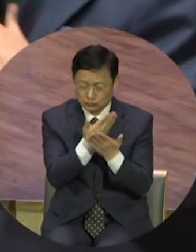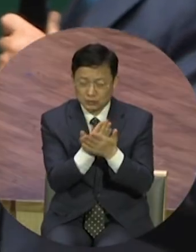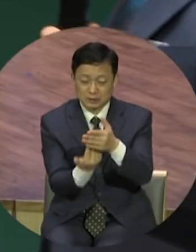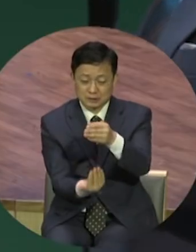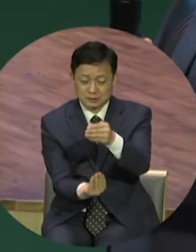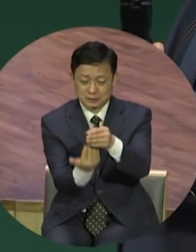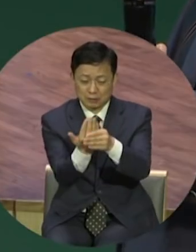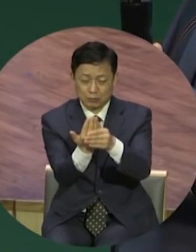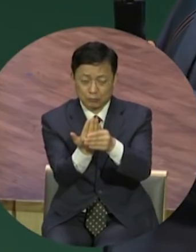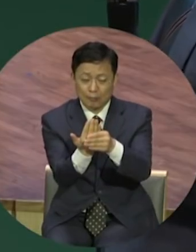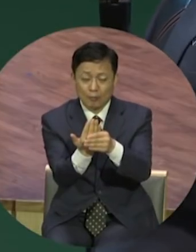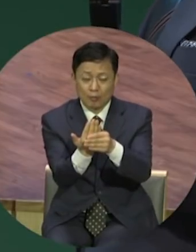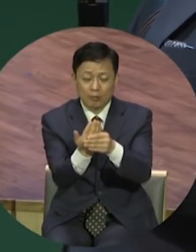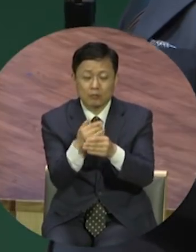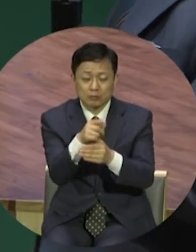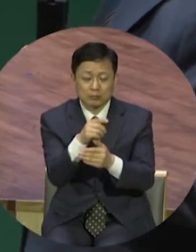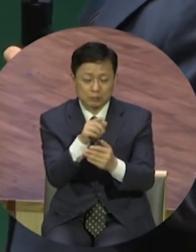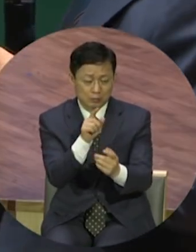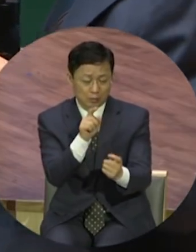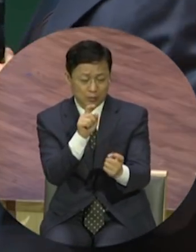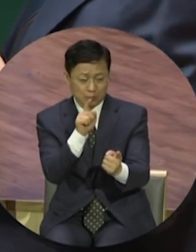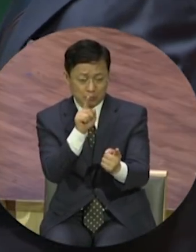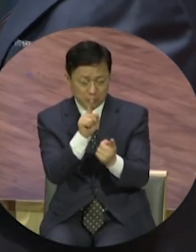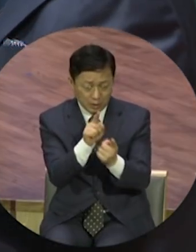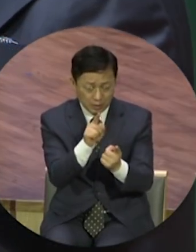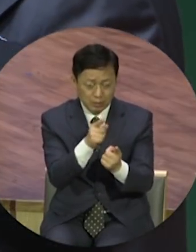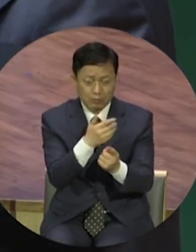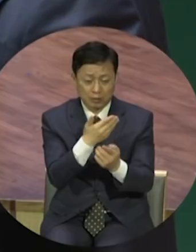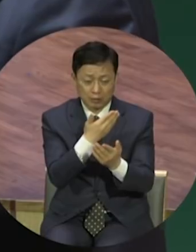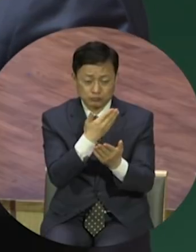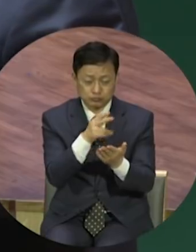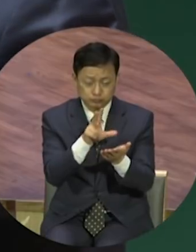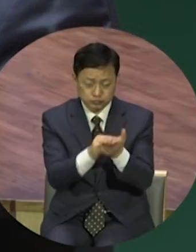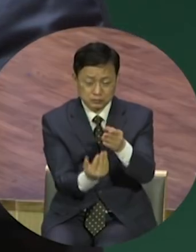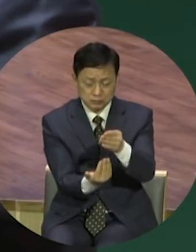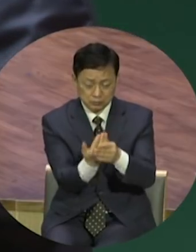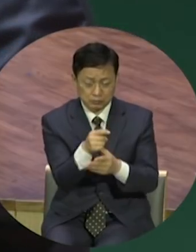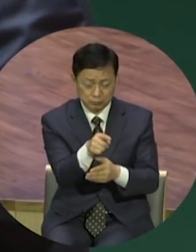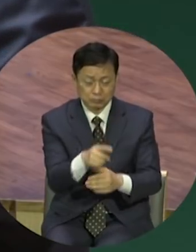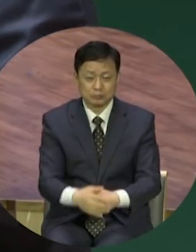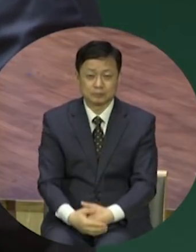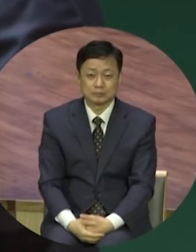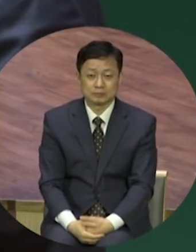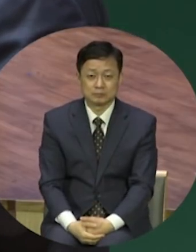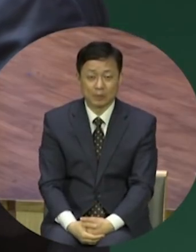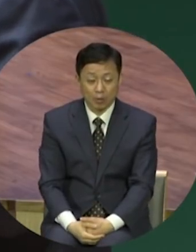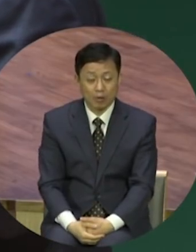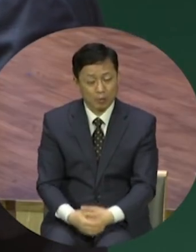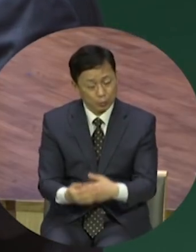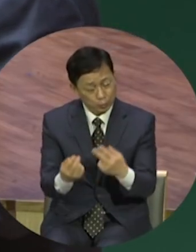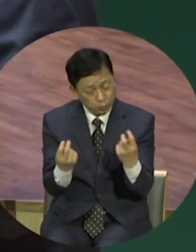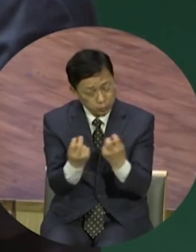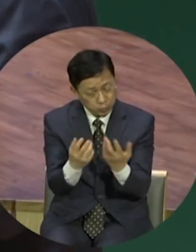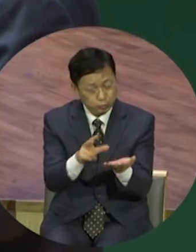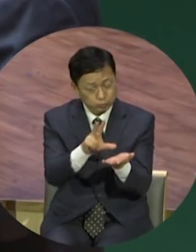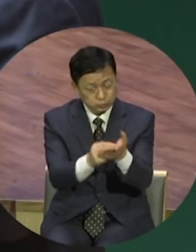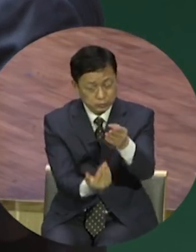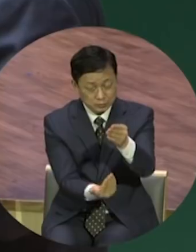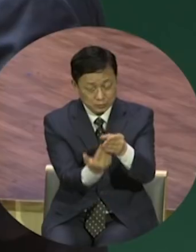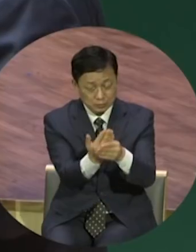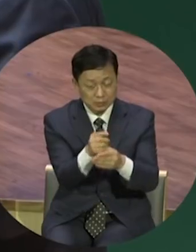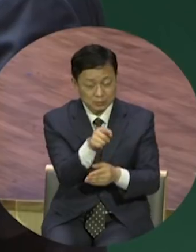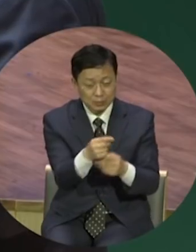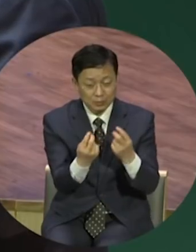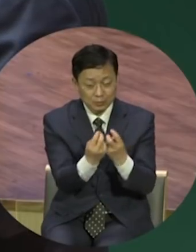이런 일이 우리에게 있습니다. These kinds of events can take place in our lives. 자, 이거는 뭐 어쩔 수 없는 상황에 놓였다. Something that